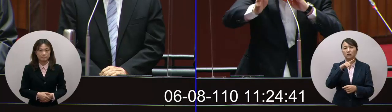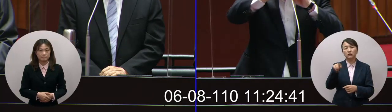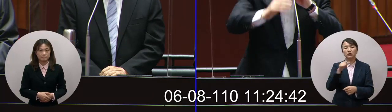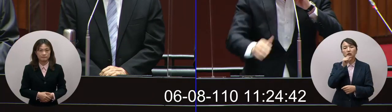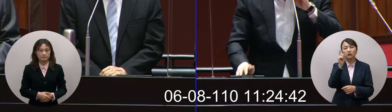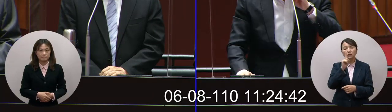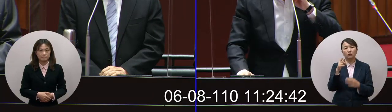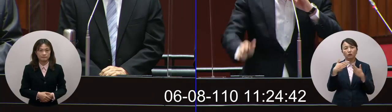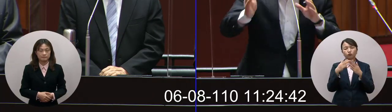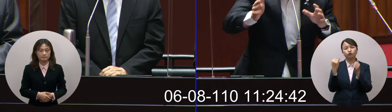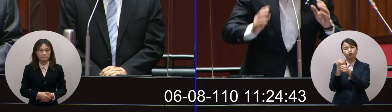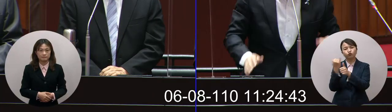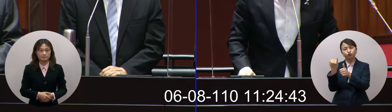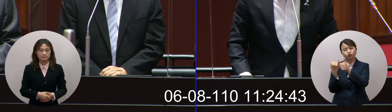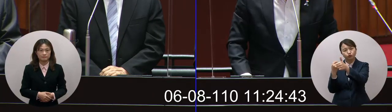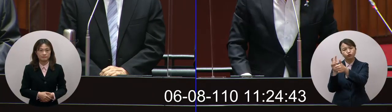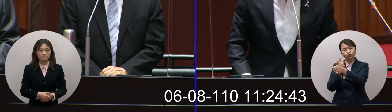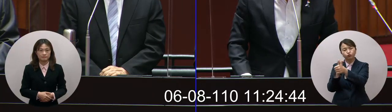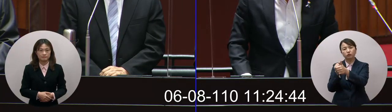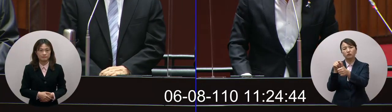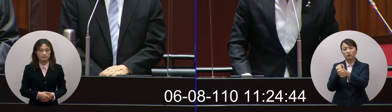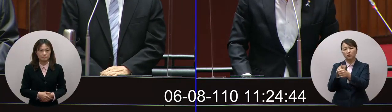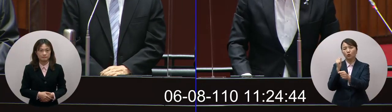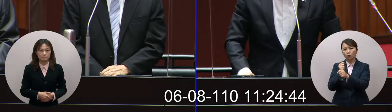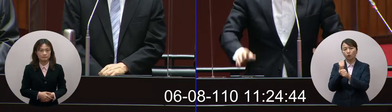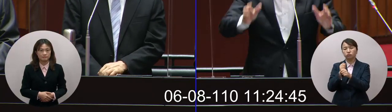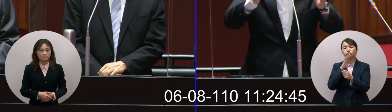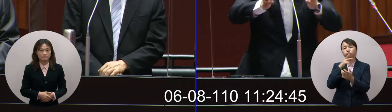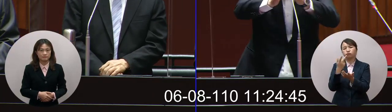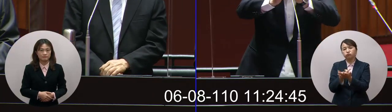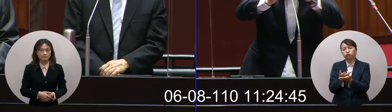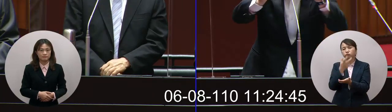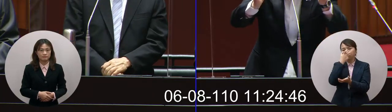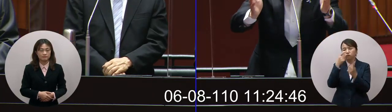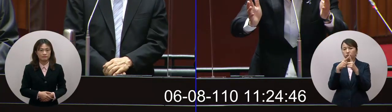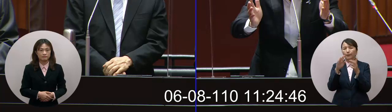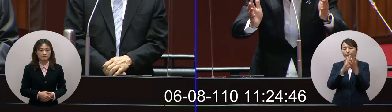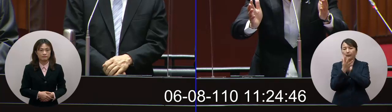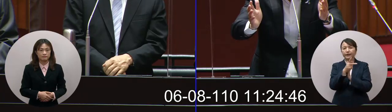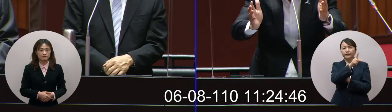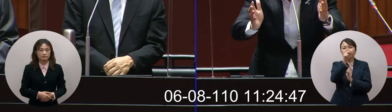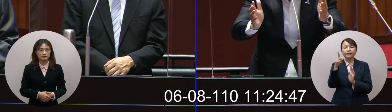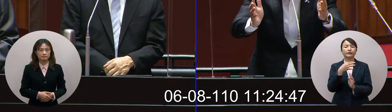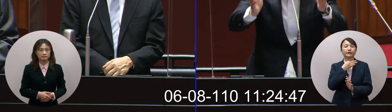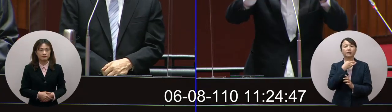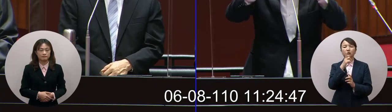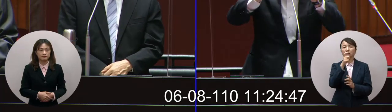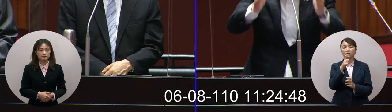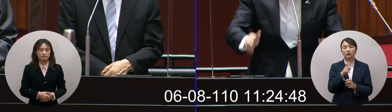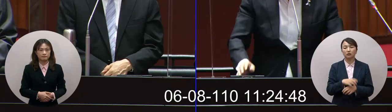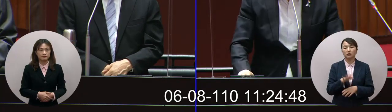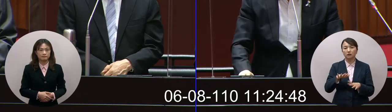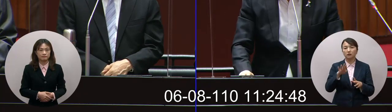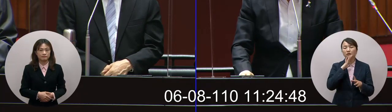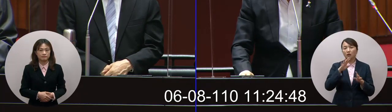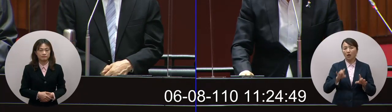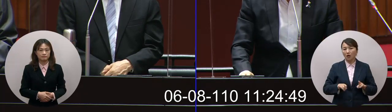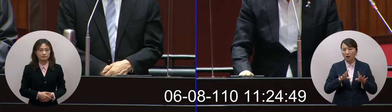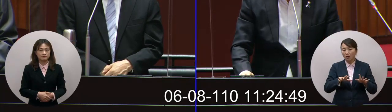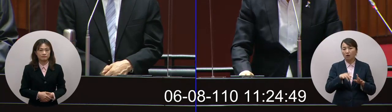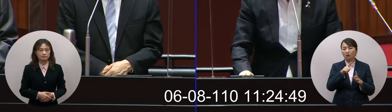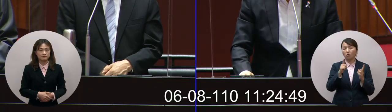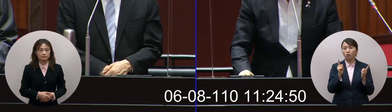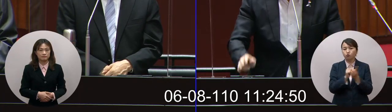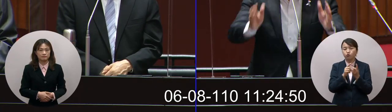爱雇因红仔，因红仔个职业植物人，连贷款都无当催啊！澳洲这一次的这一个